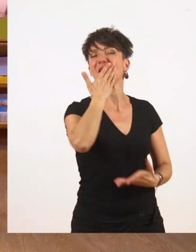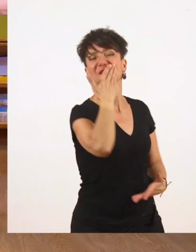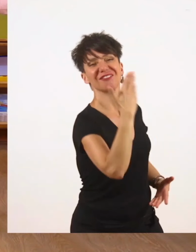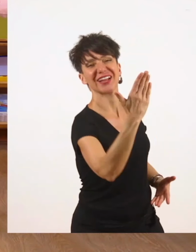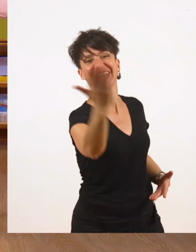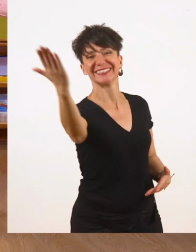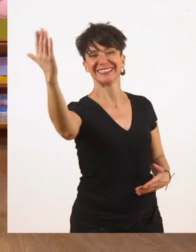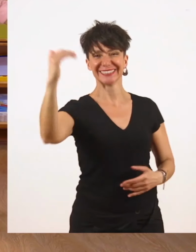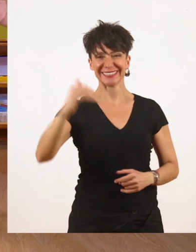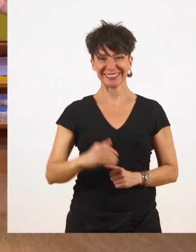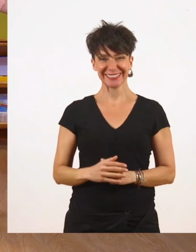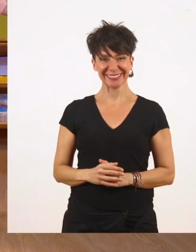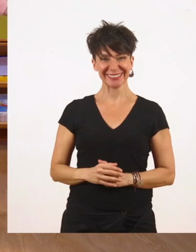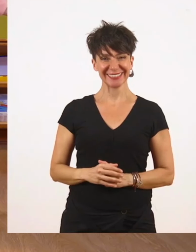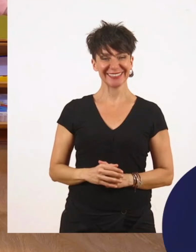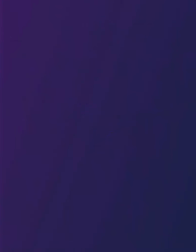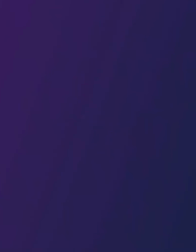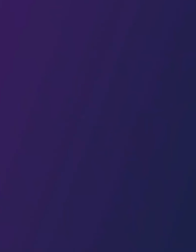μεγάλο φιλί!